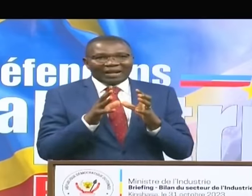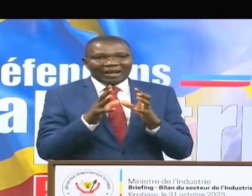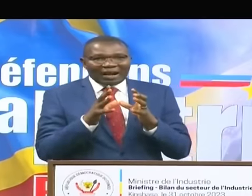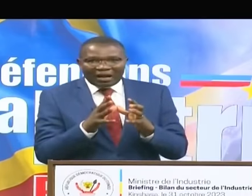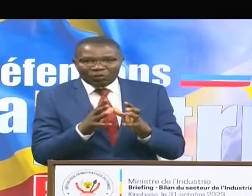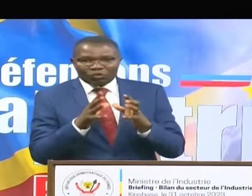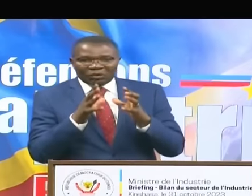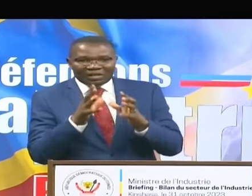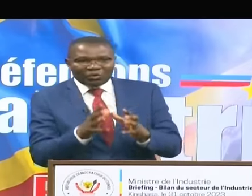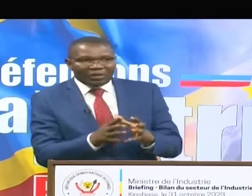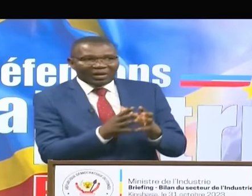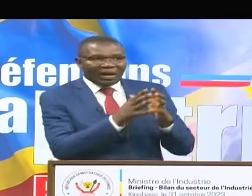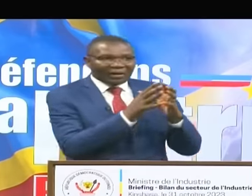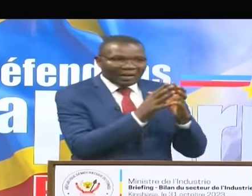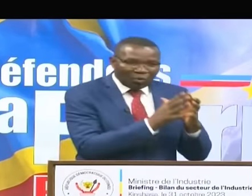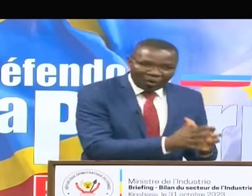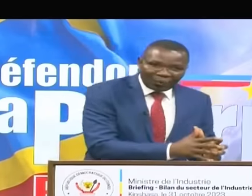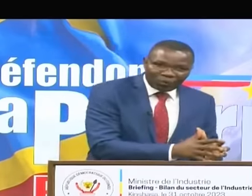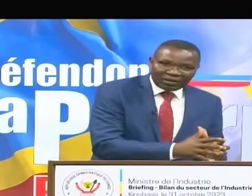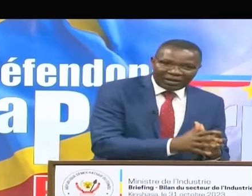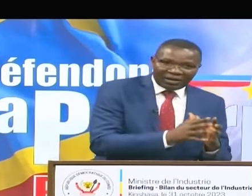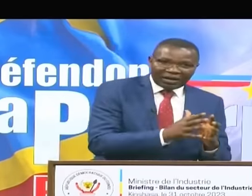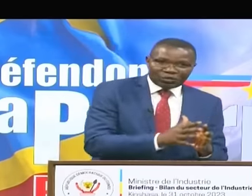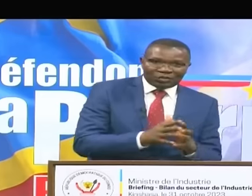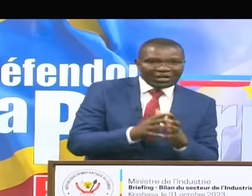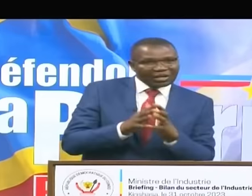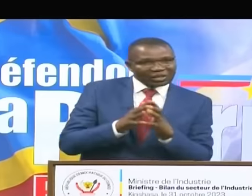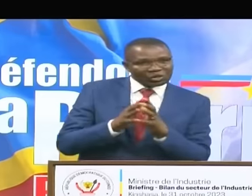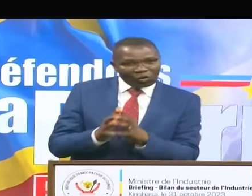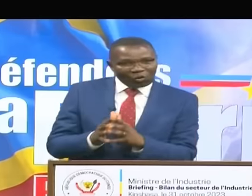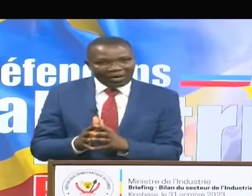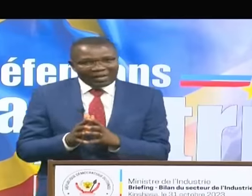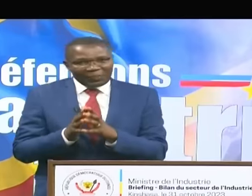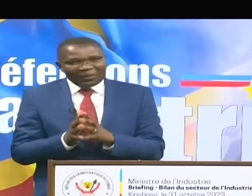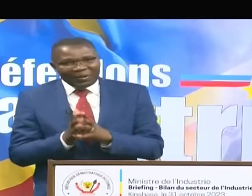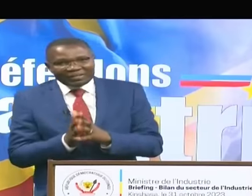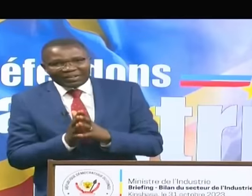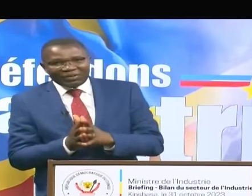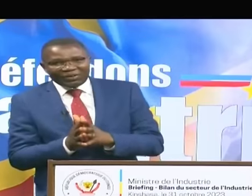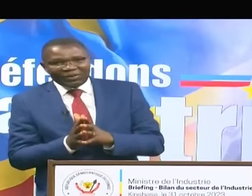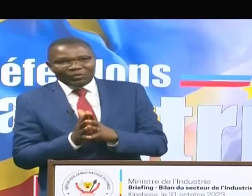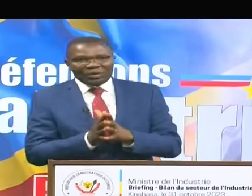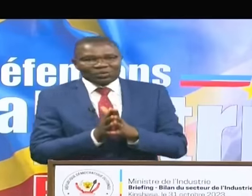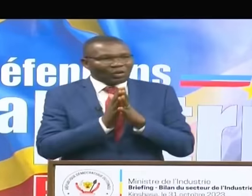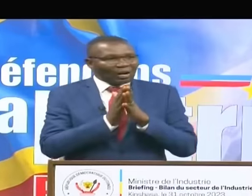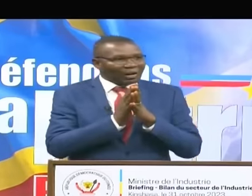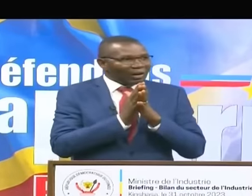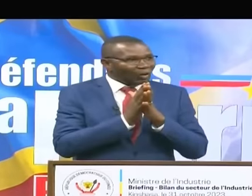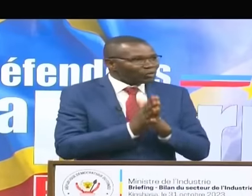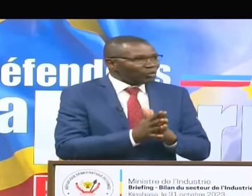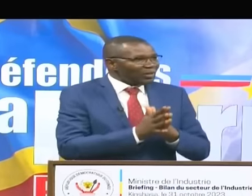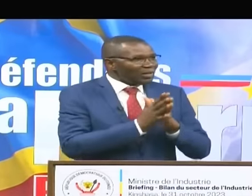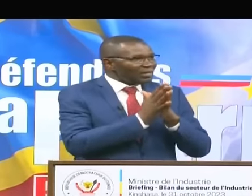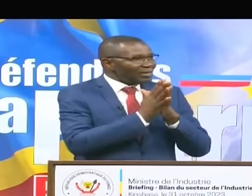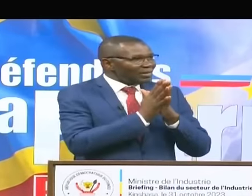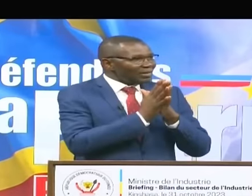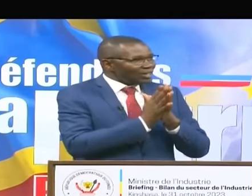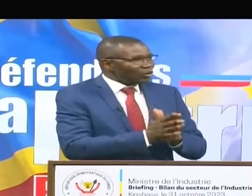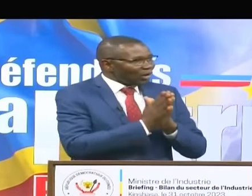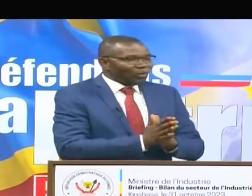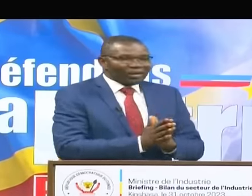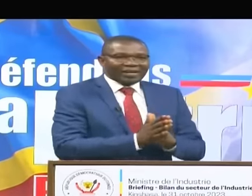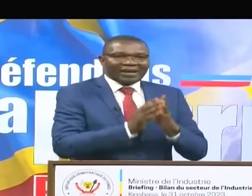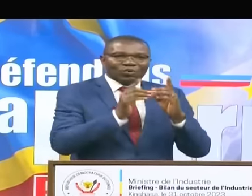le cacao soit transformé d'abord en poudre, ensuite en chocolat. Et permettre que nous commencions à consommer les